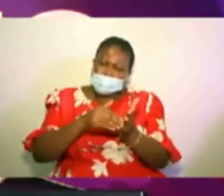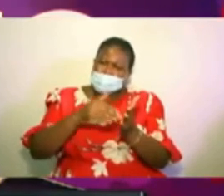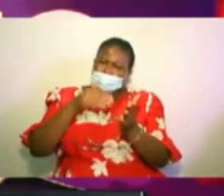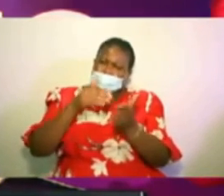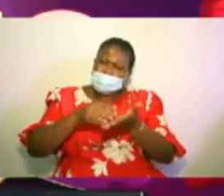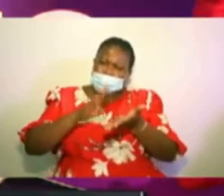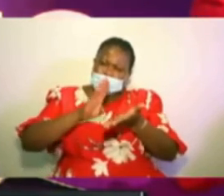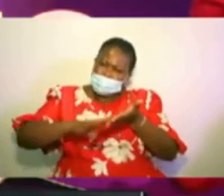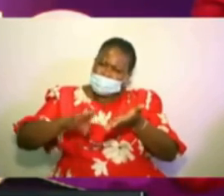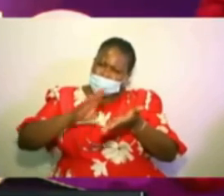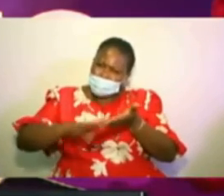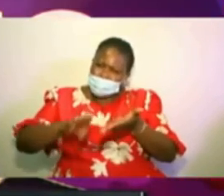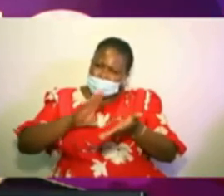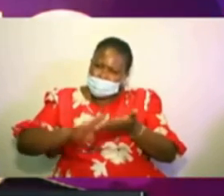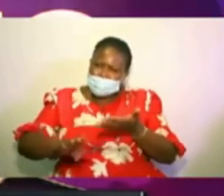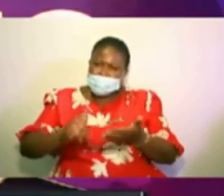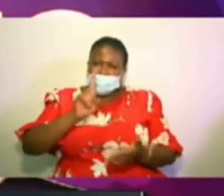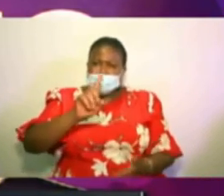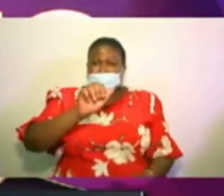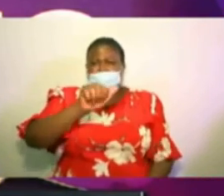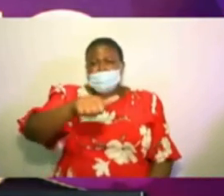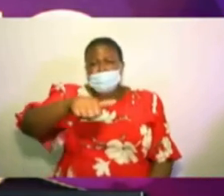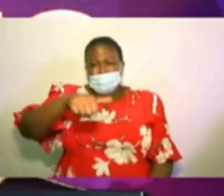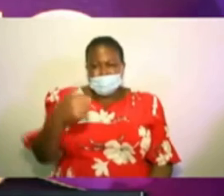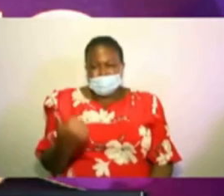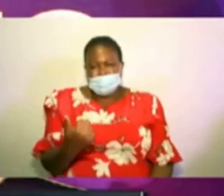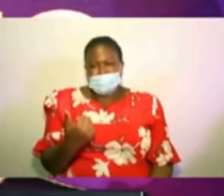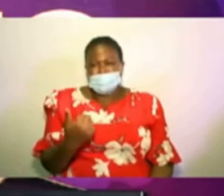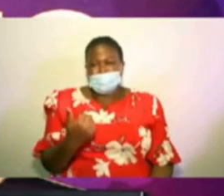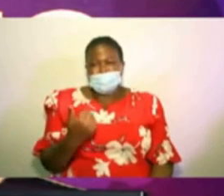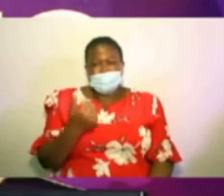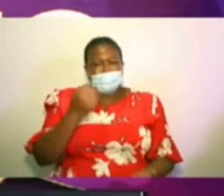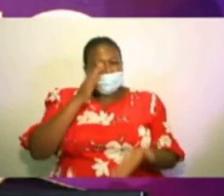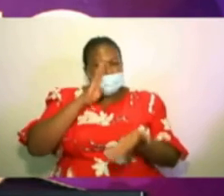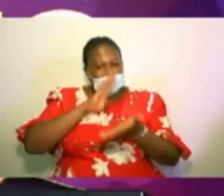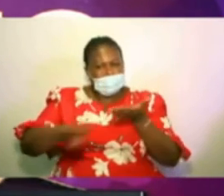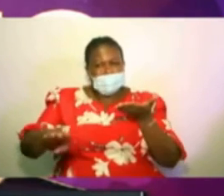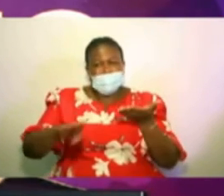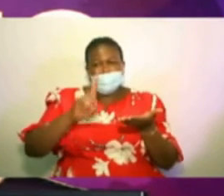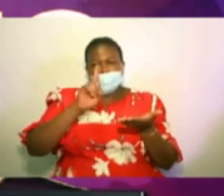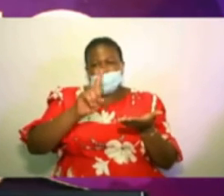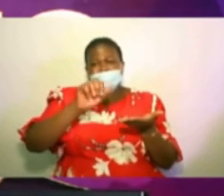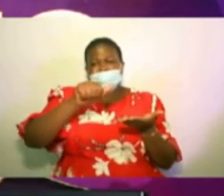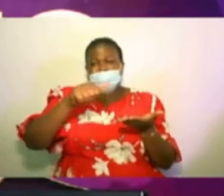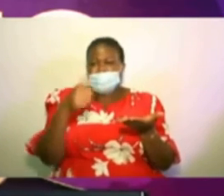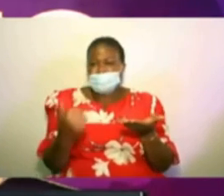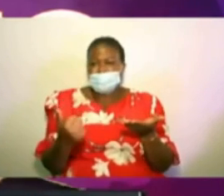communion avec les uns les autres, le pardon.